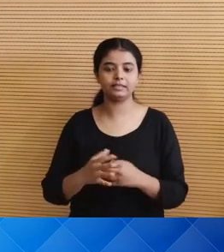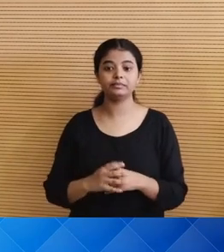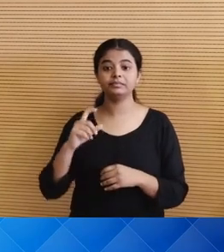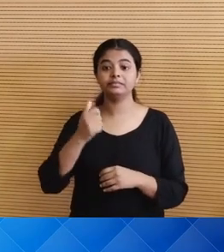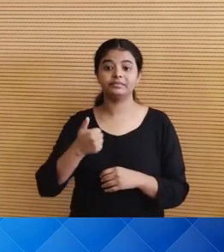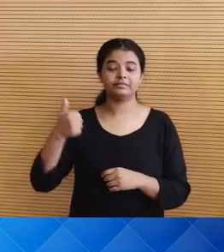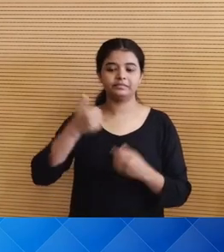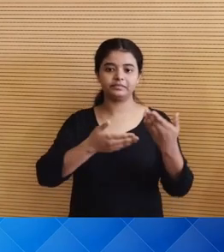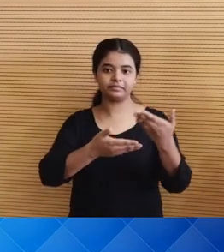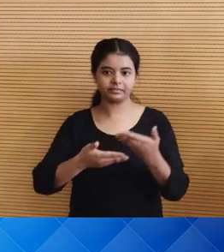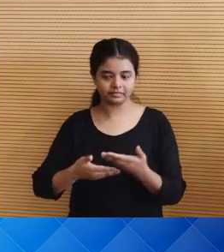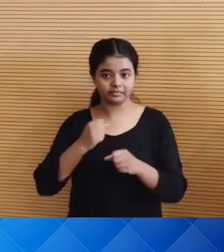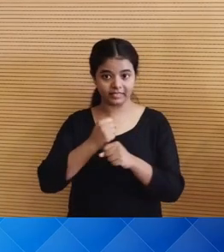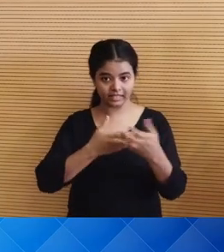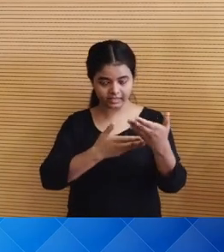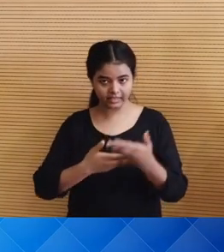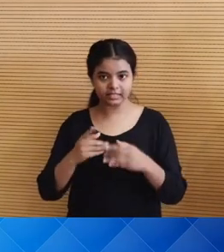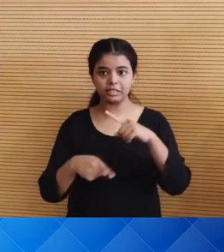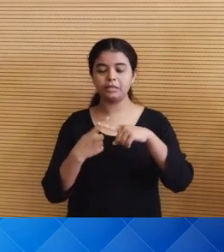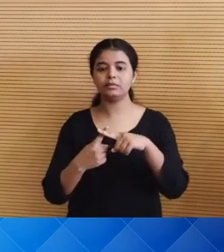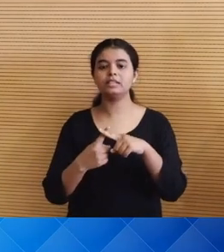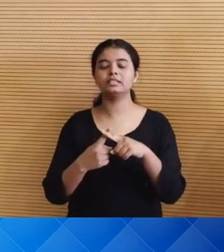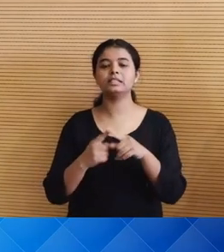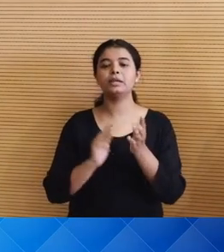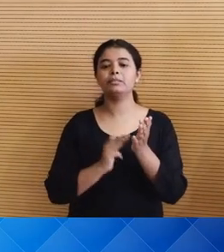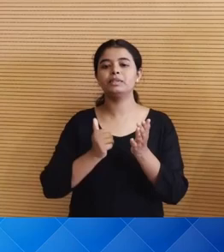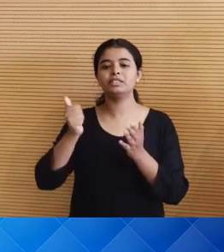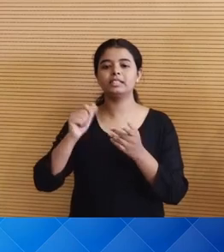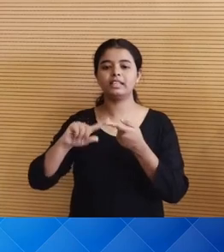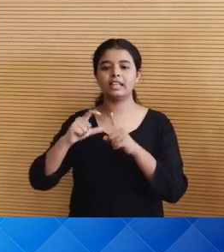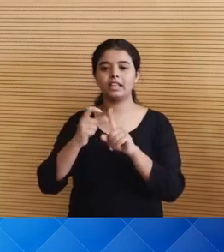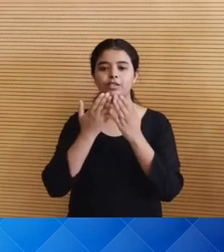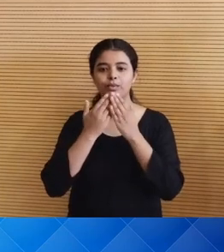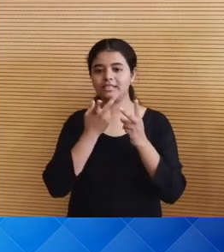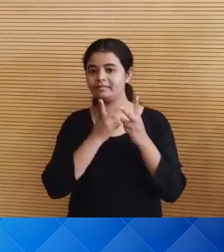में उनके माननीय शिक्षा राज्य मंत्री श्रीमती अन्नपूर्णा देवी जी,